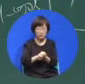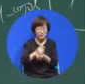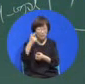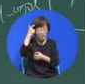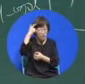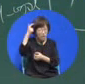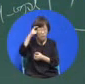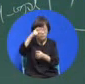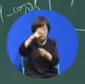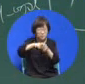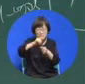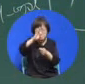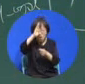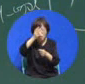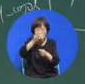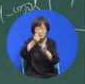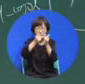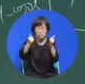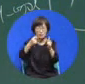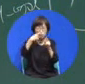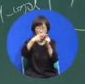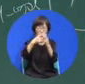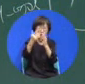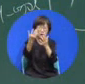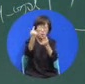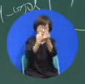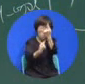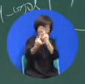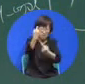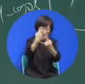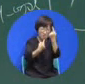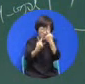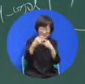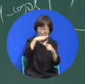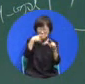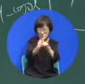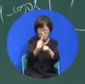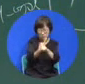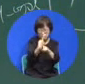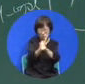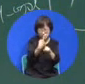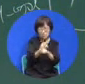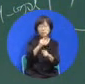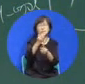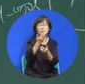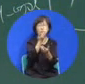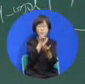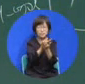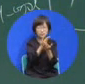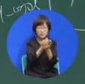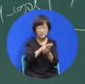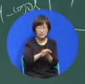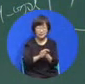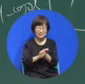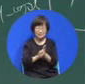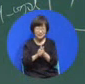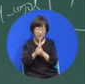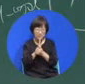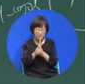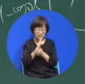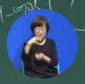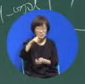교회 와서 치유받을 수 있도록 역사해 주옵소서. Would you work so that people who are spiritually diseased may come to the church and be